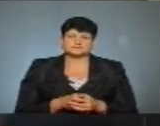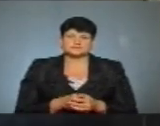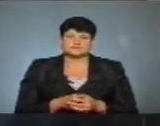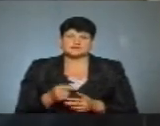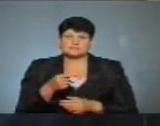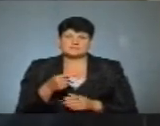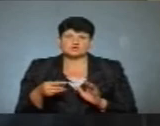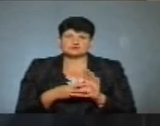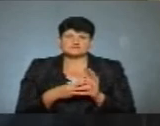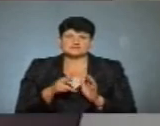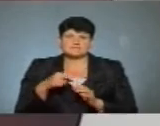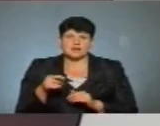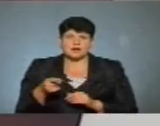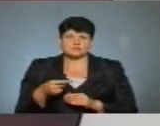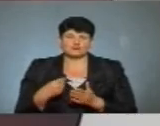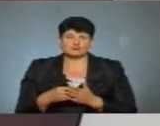8 мільярдів до бюджету.